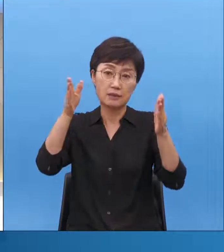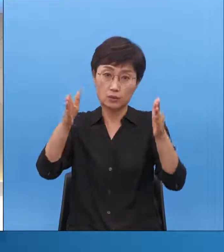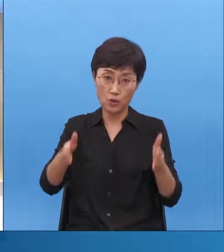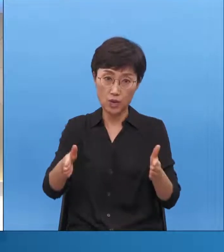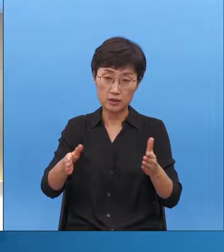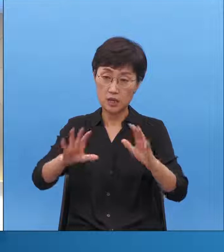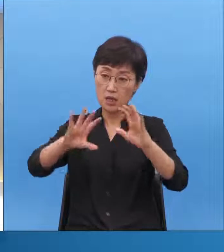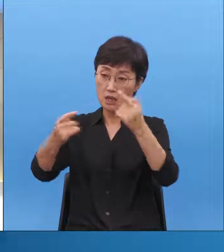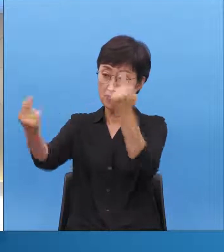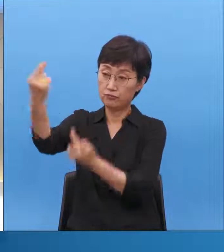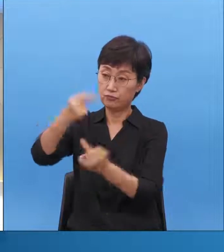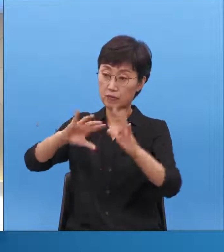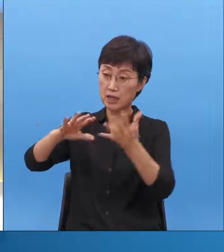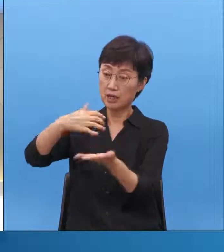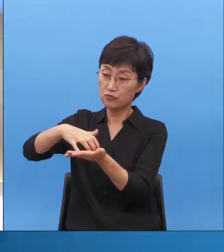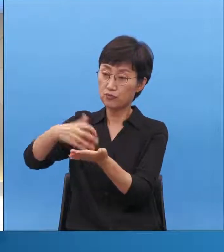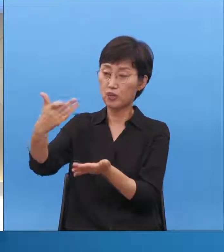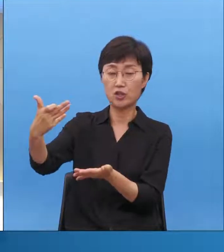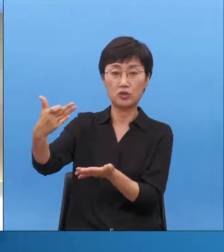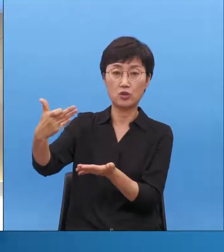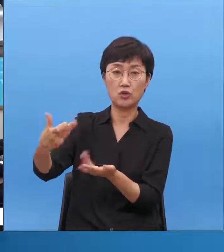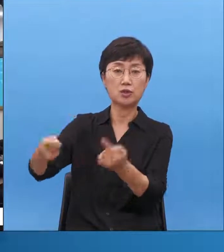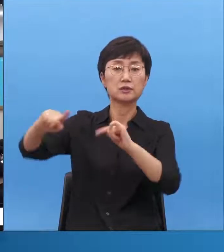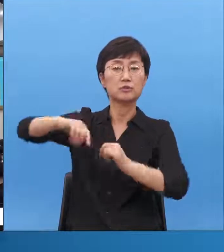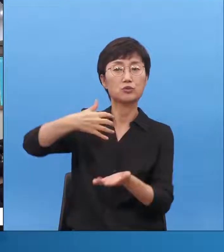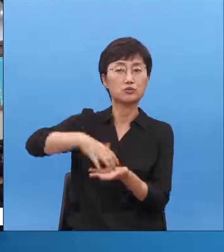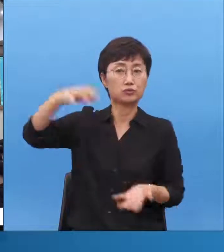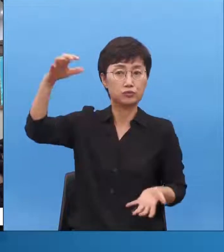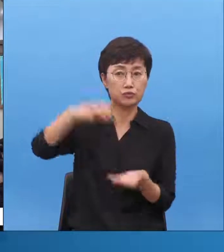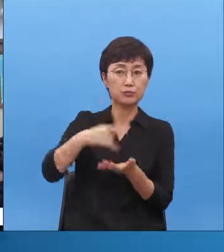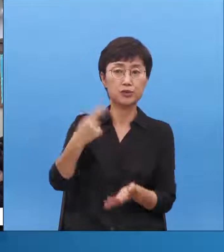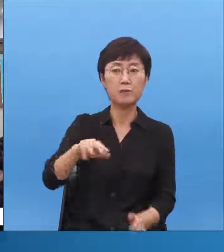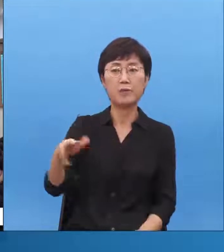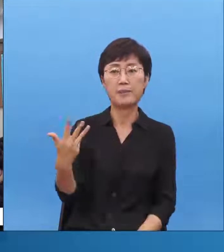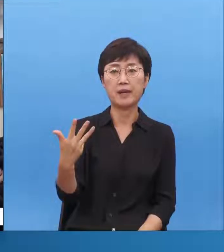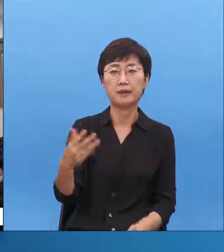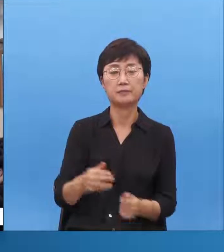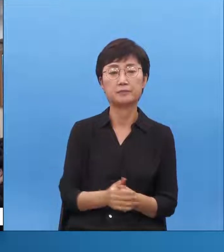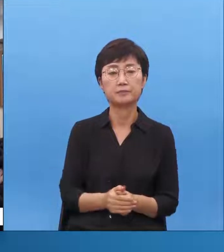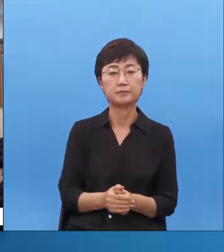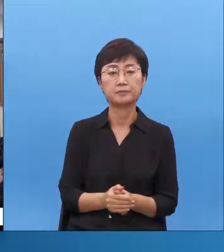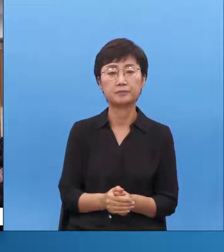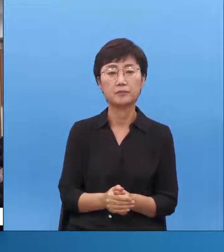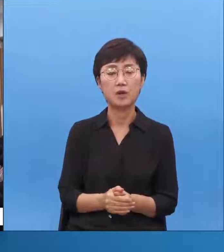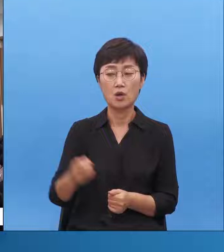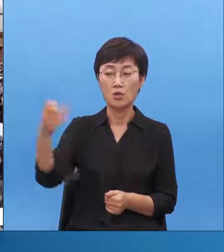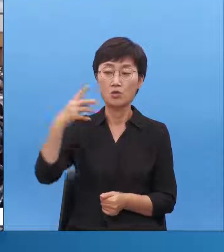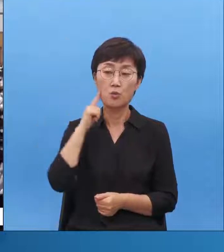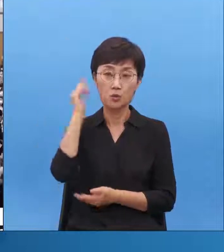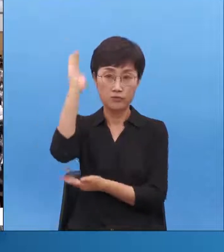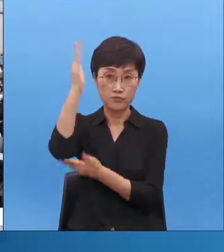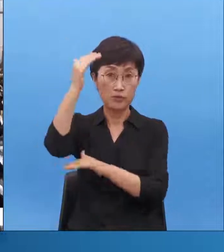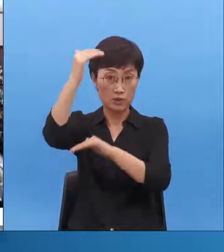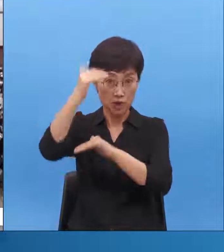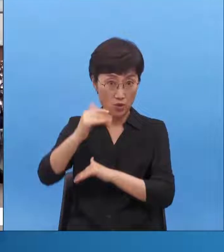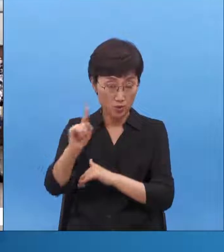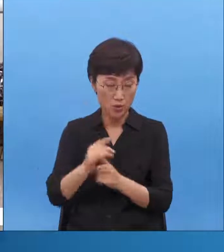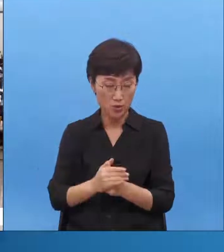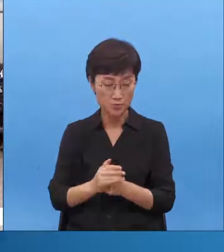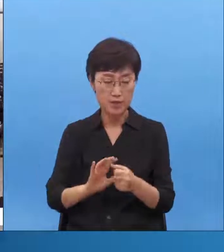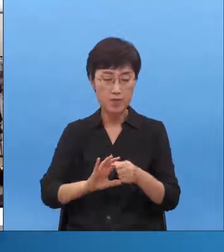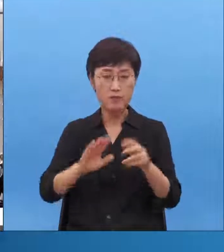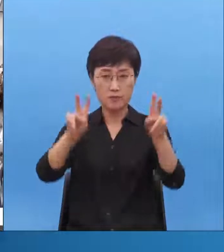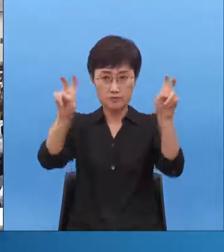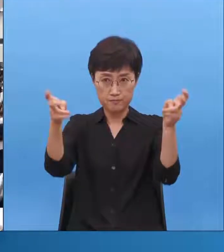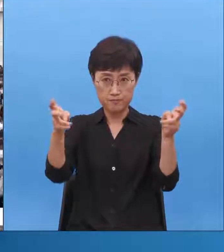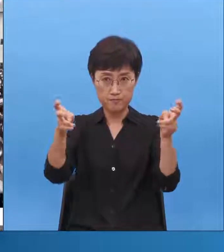참여한 가운데 덕평 RUTC에서 열렸습니다. 이번 리더 수련회에서 류광수 목사는 세계를